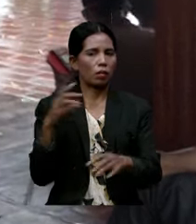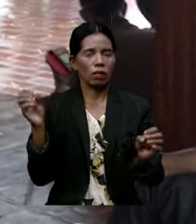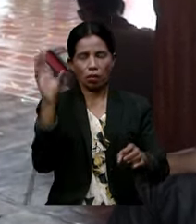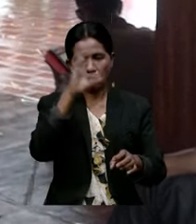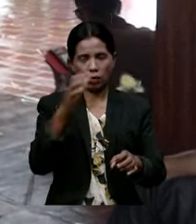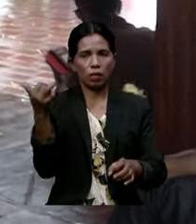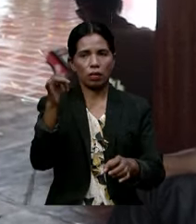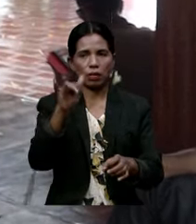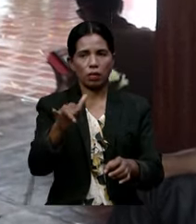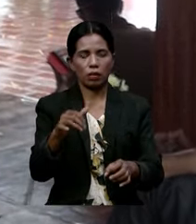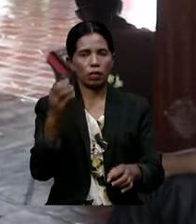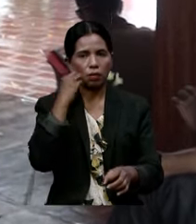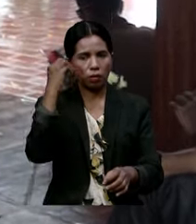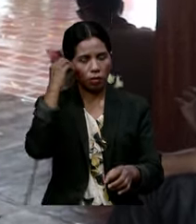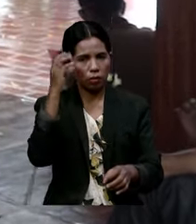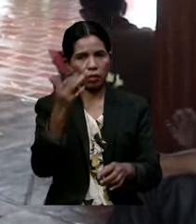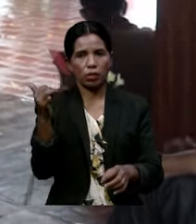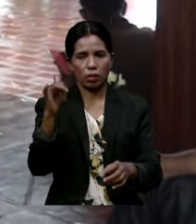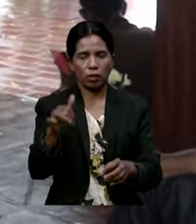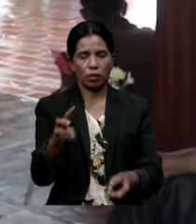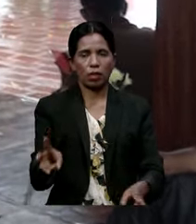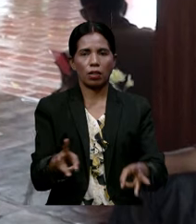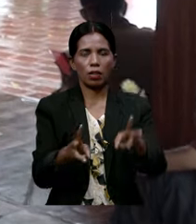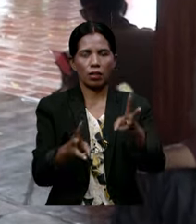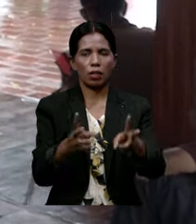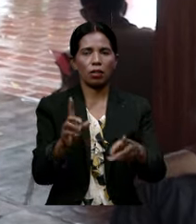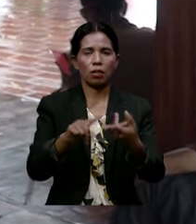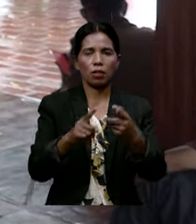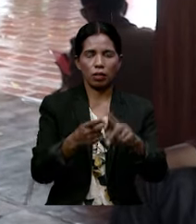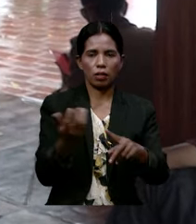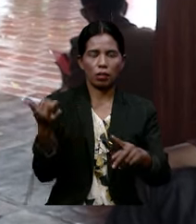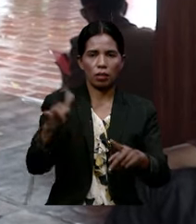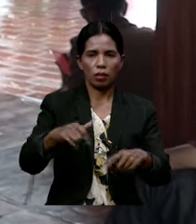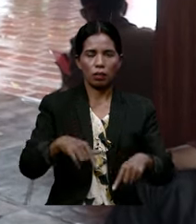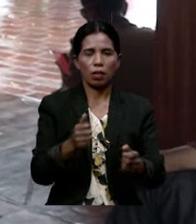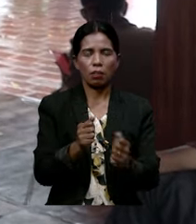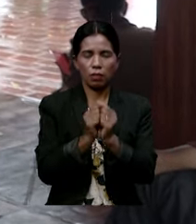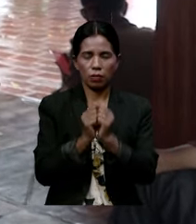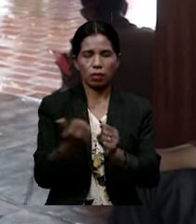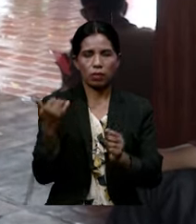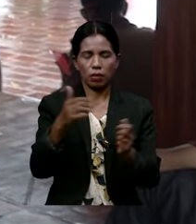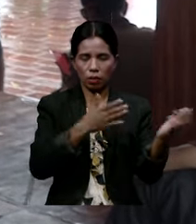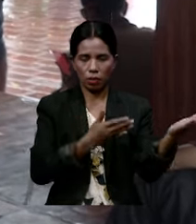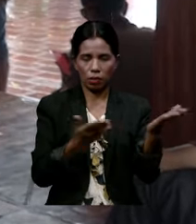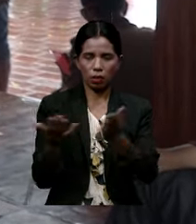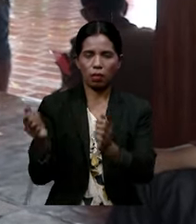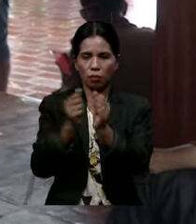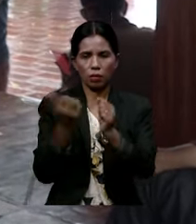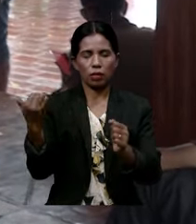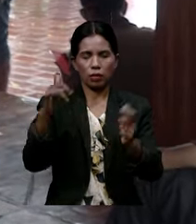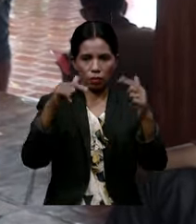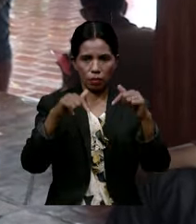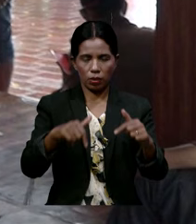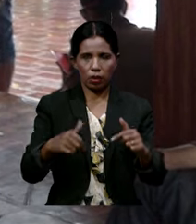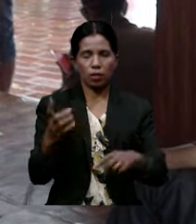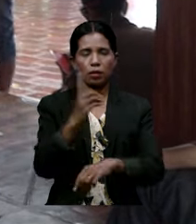iha sirnya uma karena nebe sira nemak ya dalang ninin tau kolega sira nebe mak bae bae ba kompanya sira balori hamutuk sira mai nebe sira wah ini